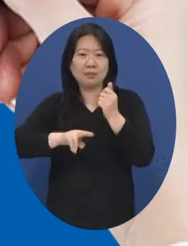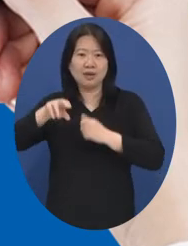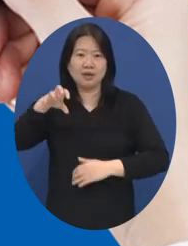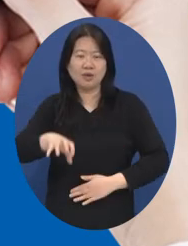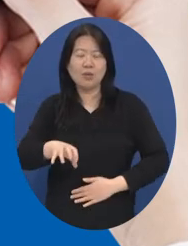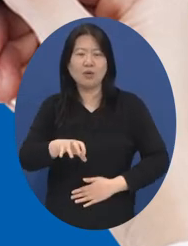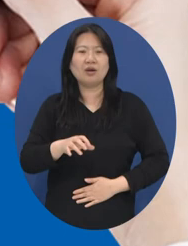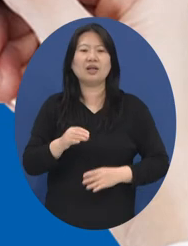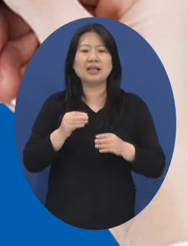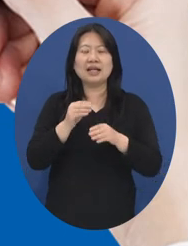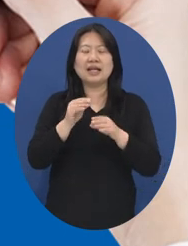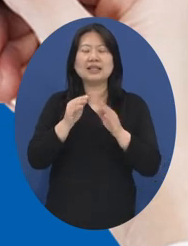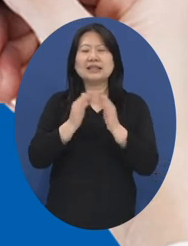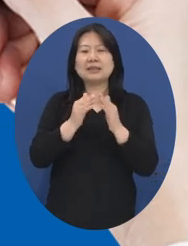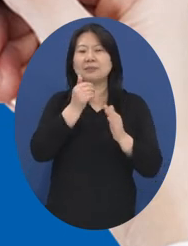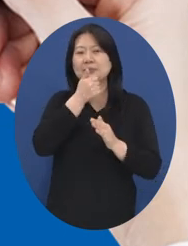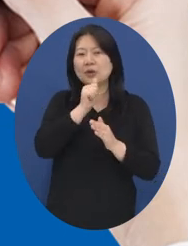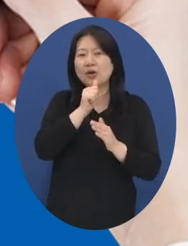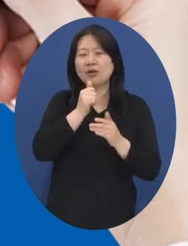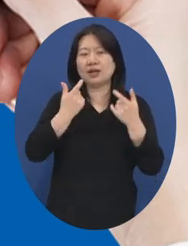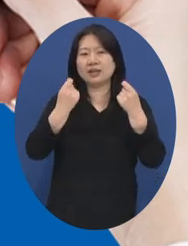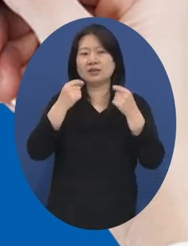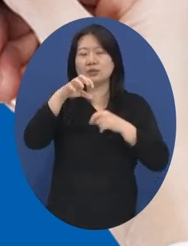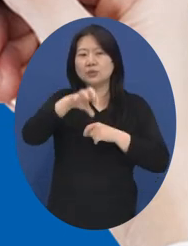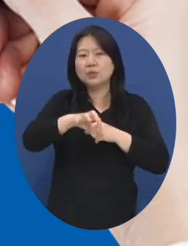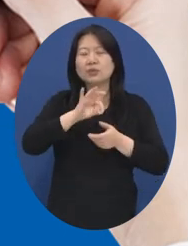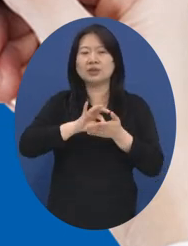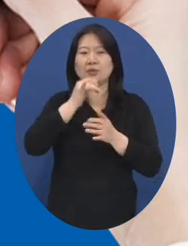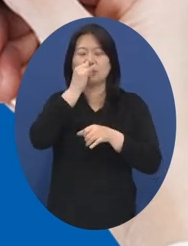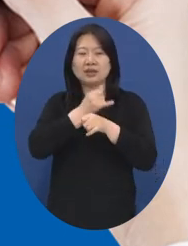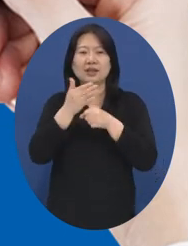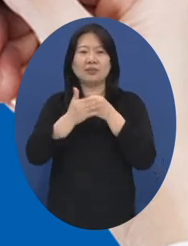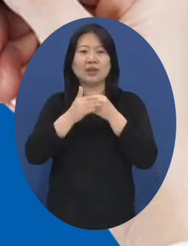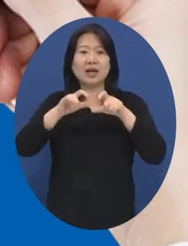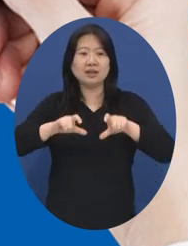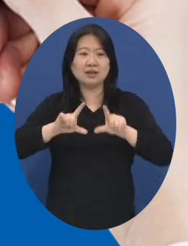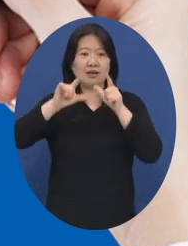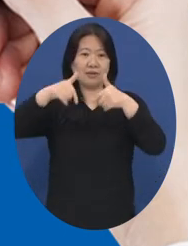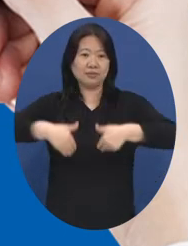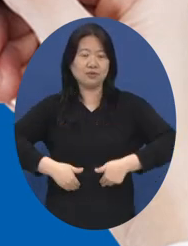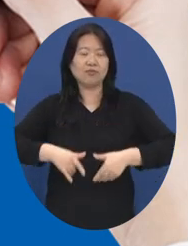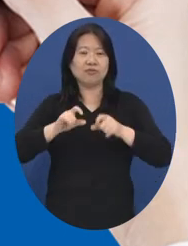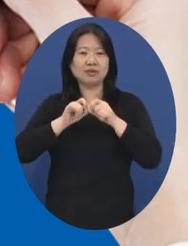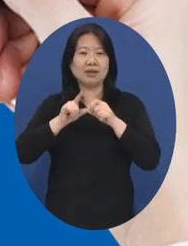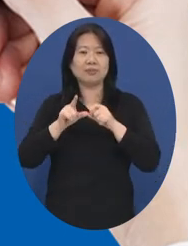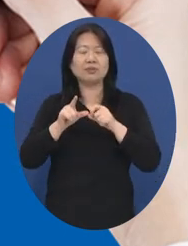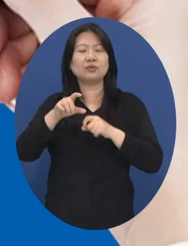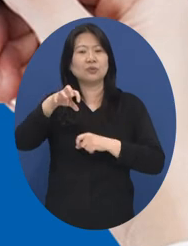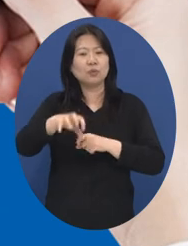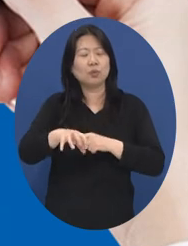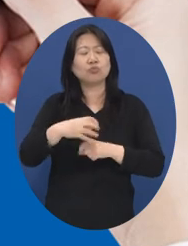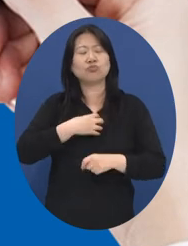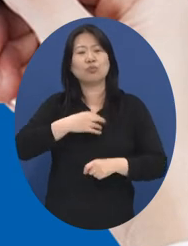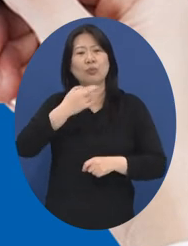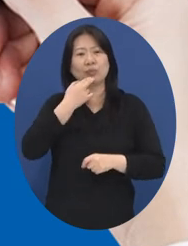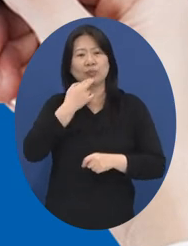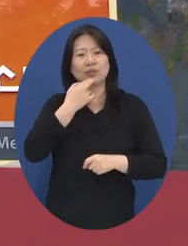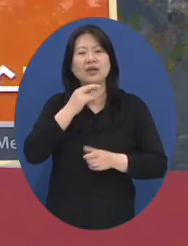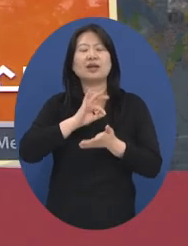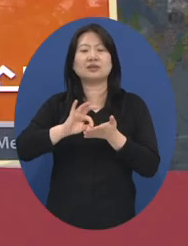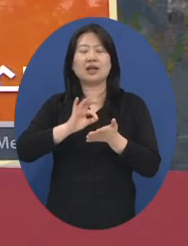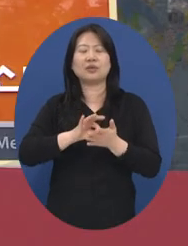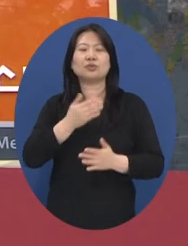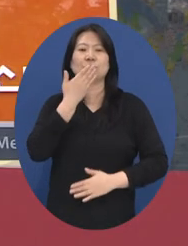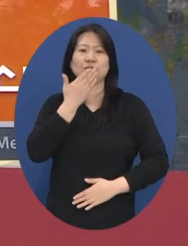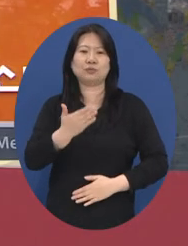부동산 중개 등의 용역 서비스 업종 에서도 사용이 가능 해 일상생활에 필요한 대부분의 업종에서 걱정없이 경기도